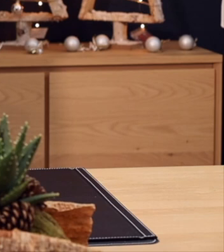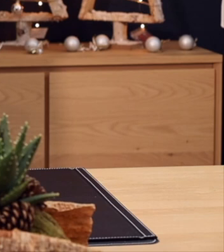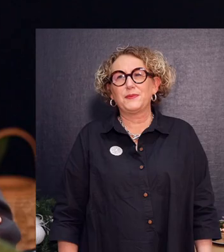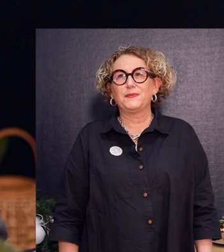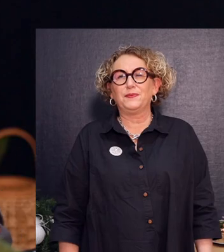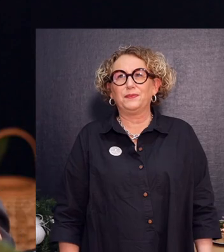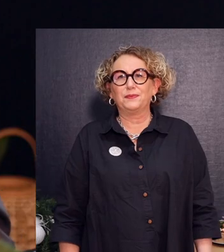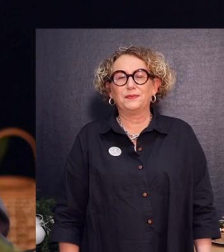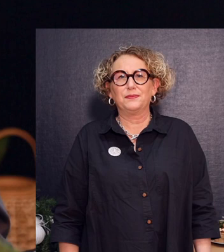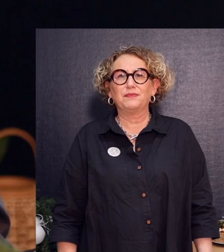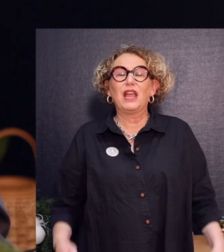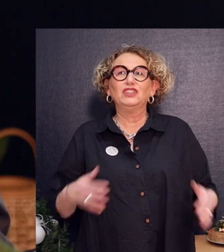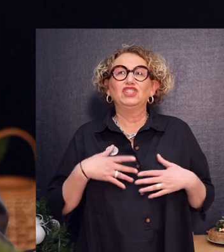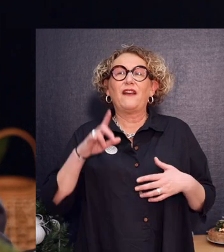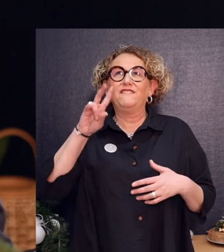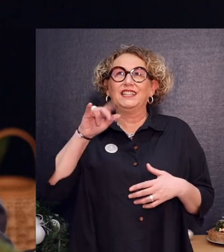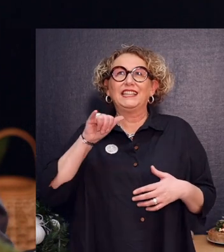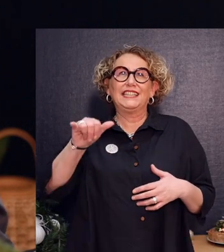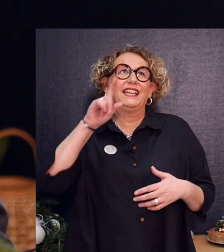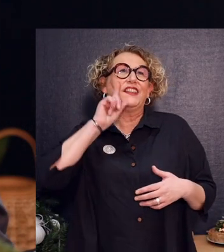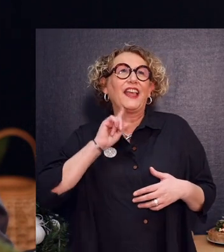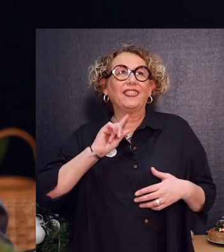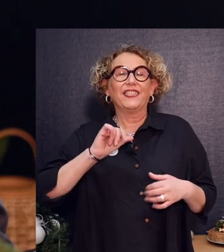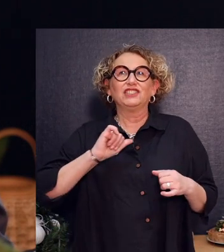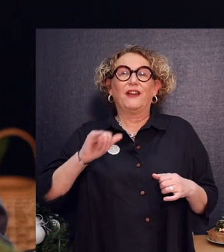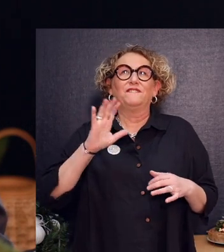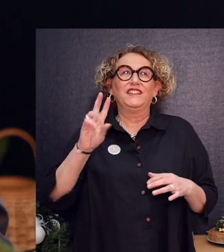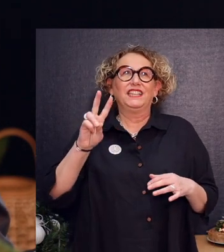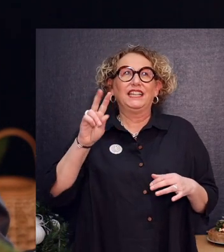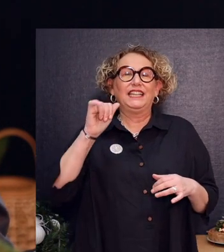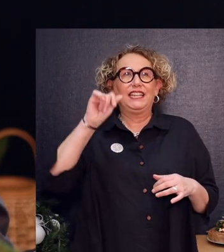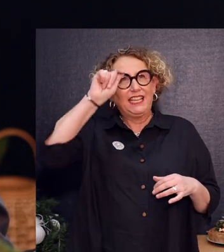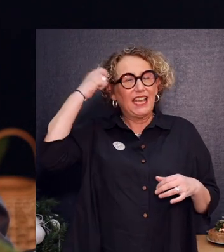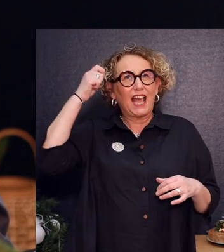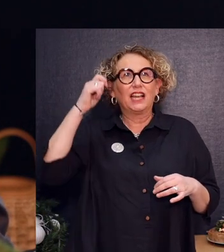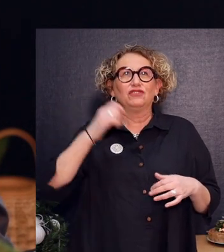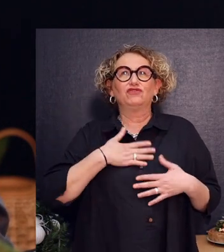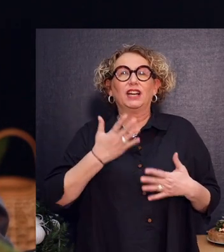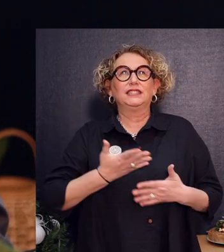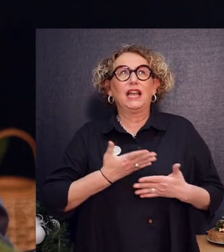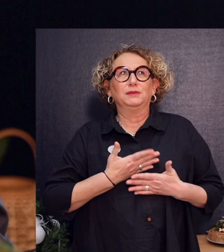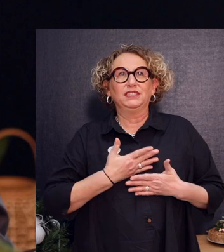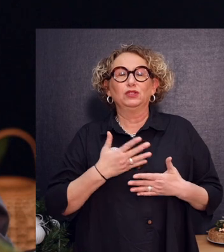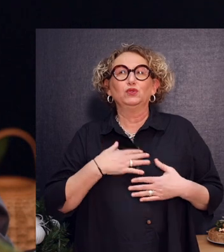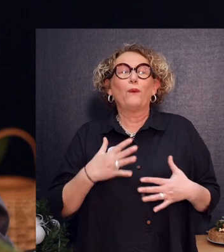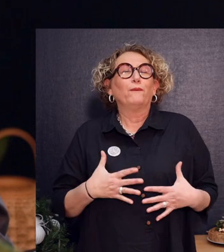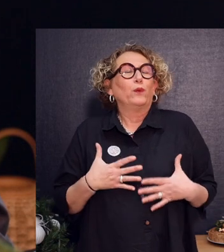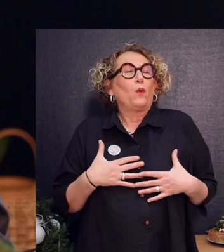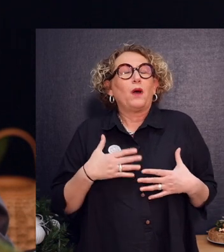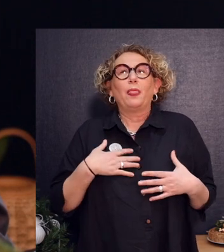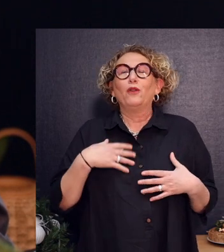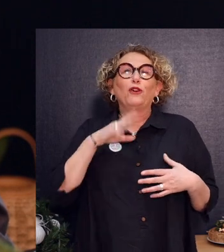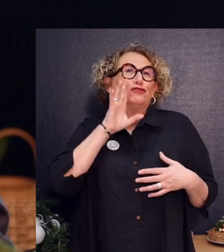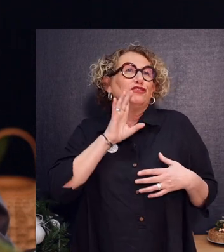bonheur fleurit. Chères vitriennes, chers vitriens, chers amis, nous vouons à notre charmante